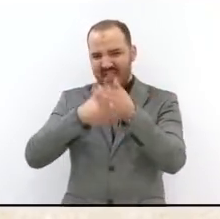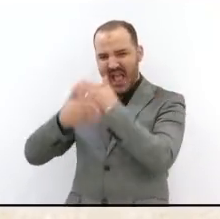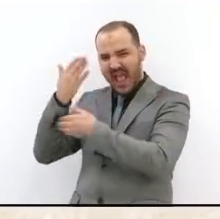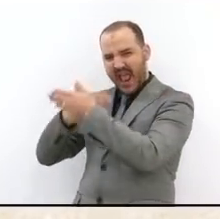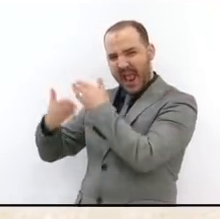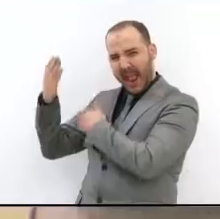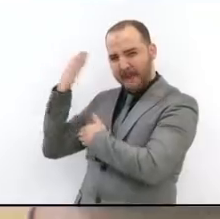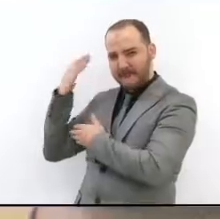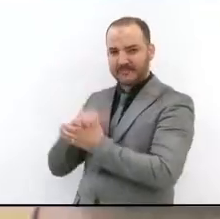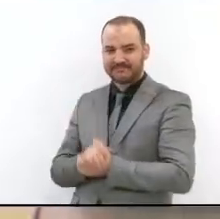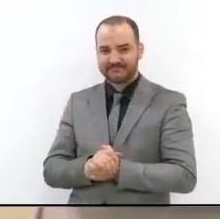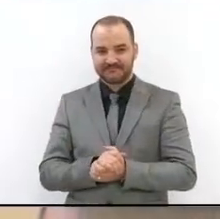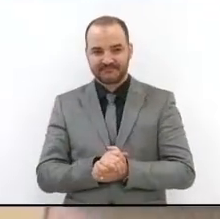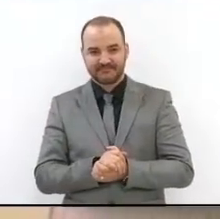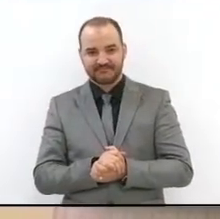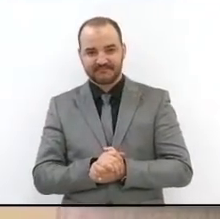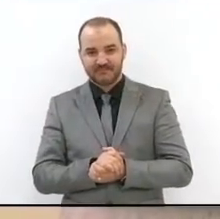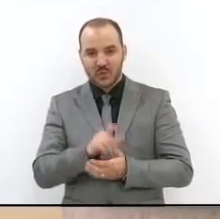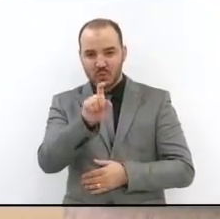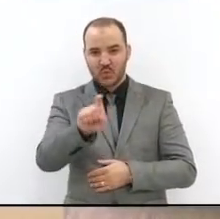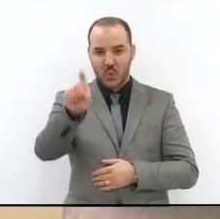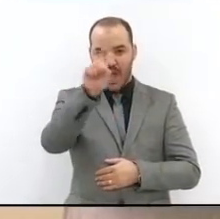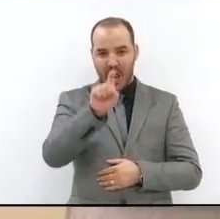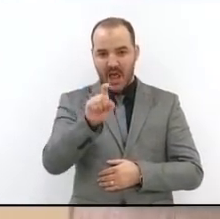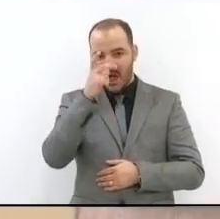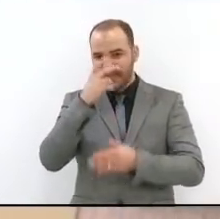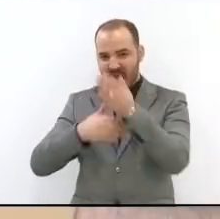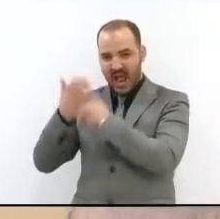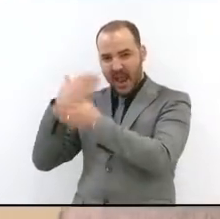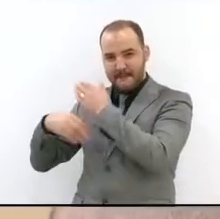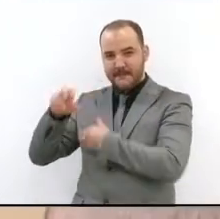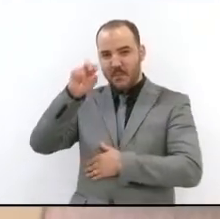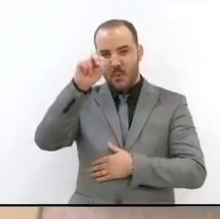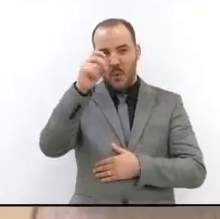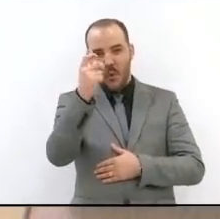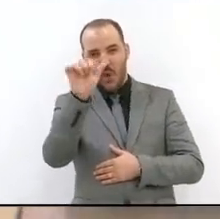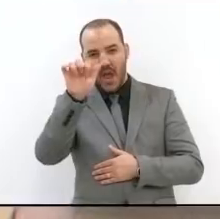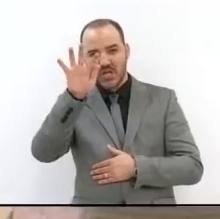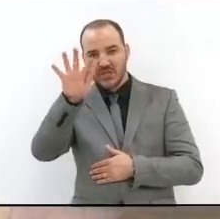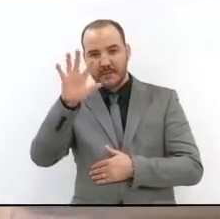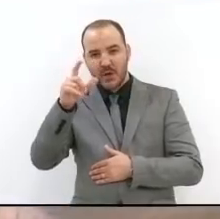ماذا كان يعبد كفار قريش؟ كانوا يعبدون الأصنام.